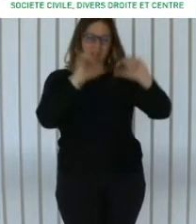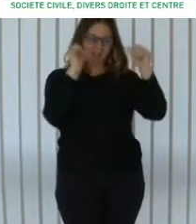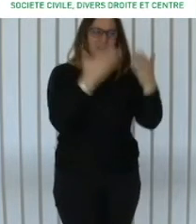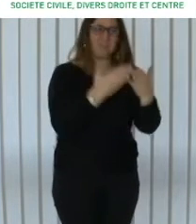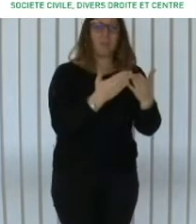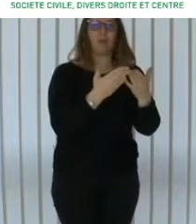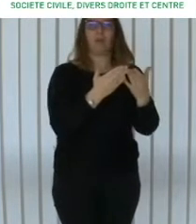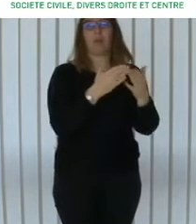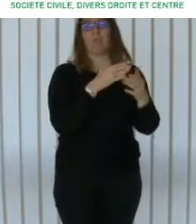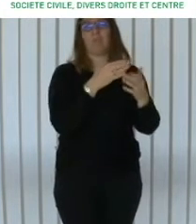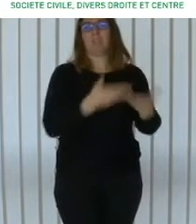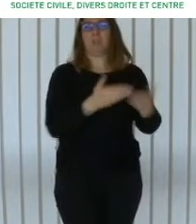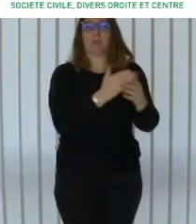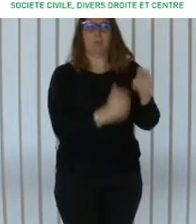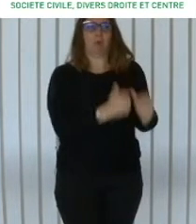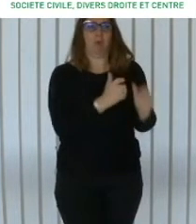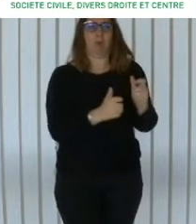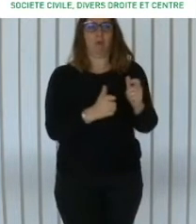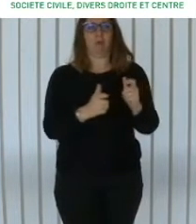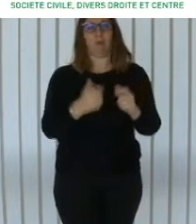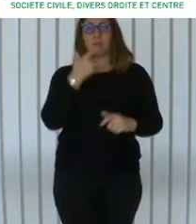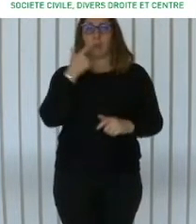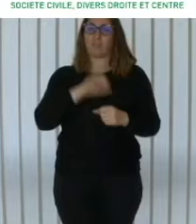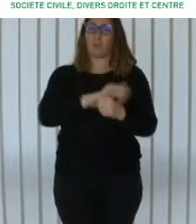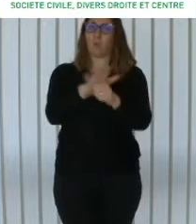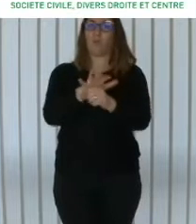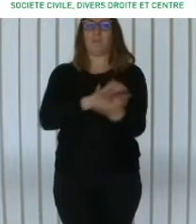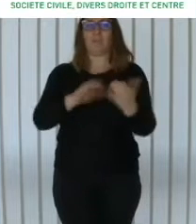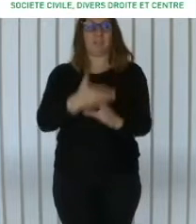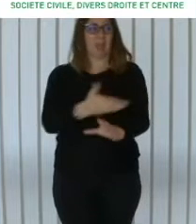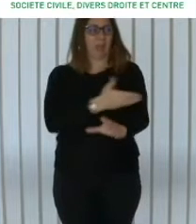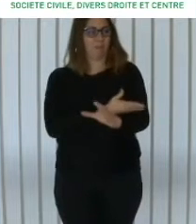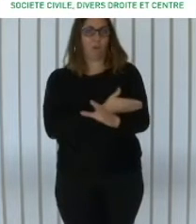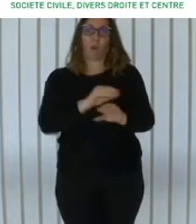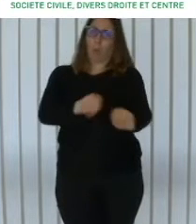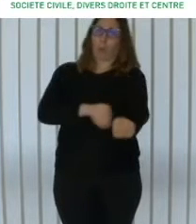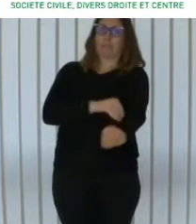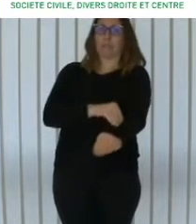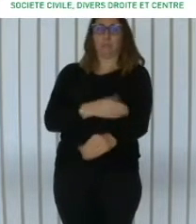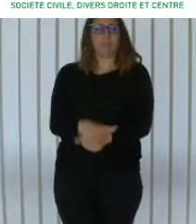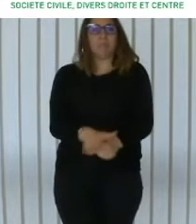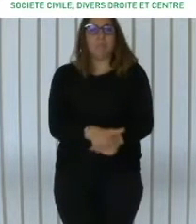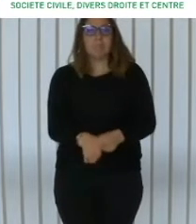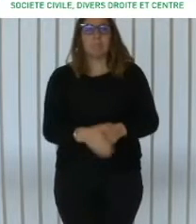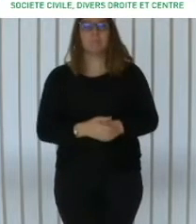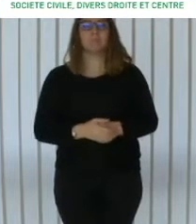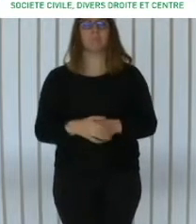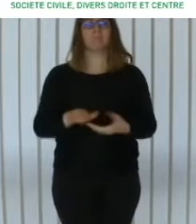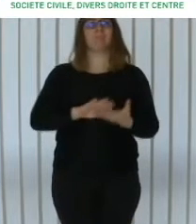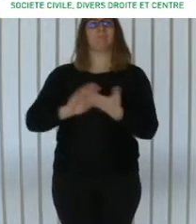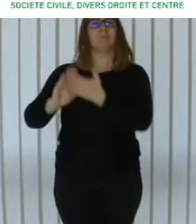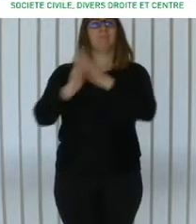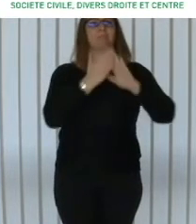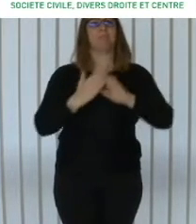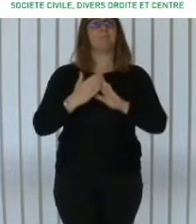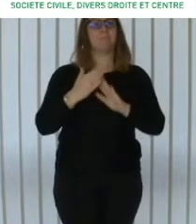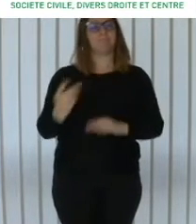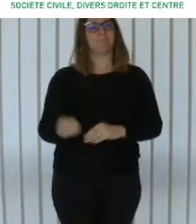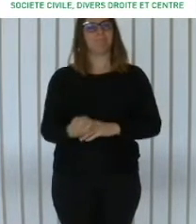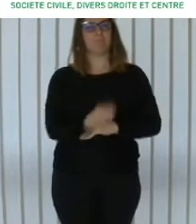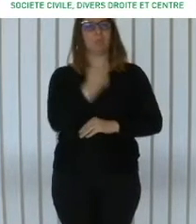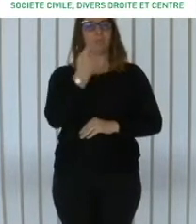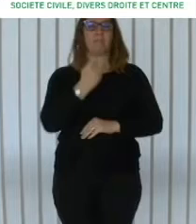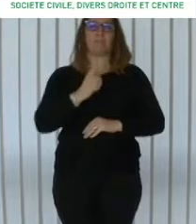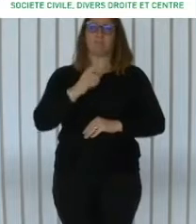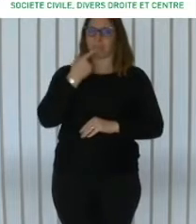défavorisés, et votre force d'anticipation avant la crise sanitaire que nous vivons. La communauté éducative demande aussi un